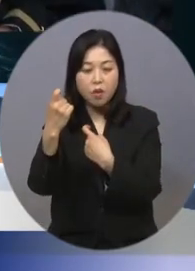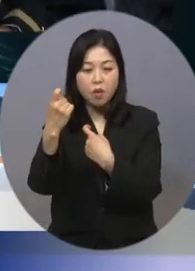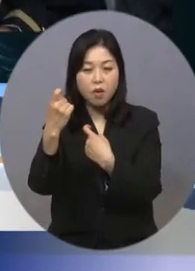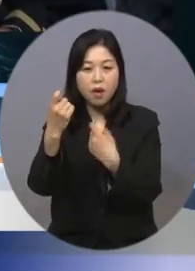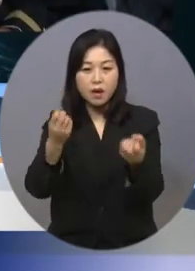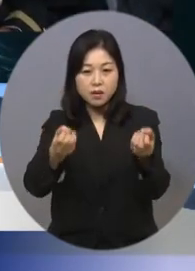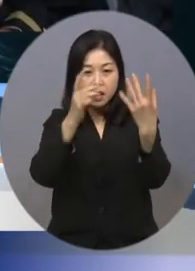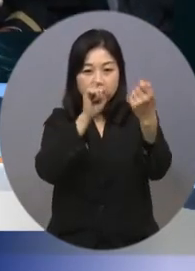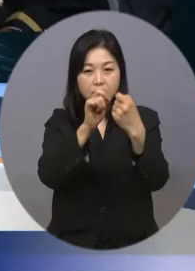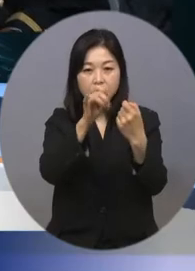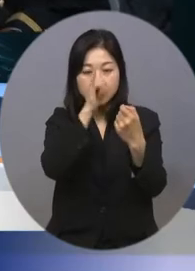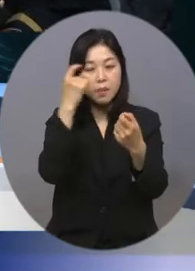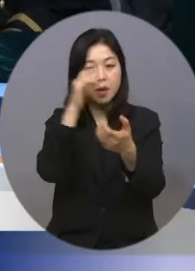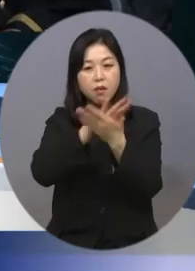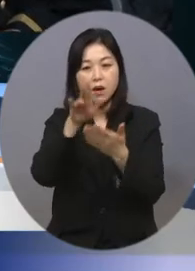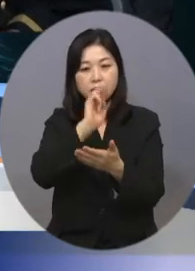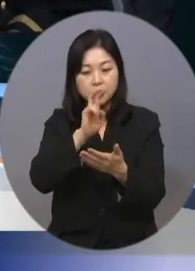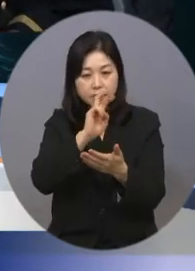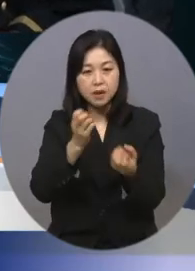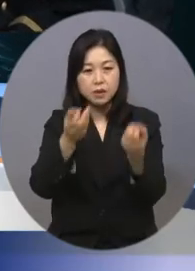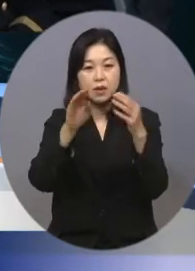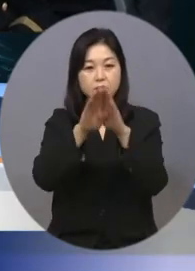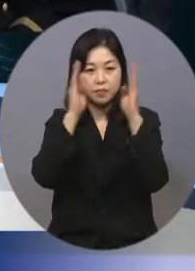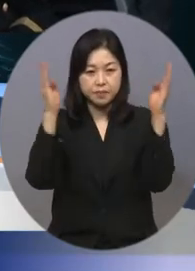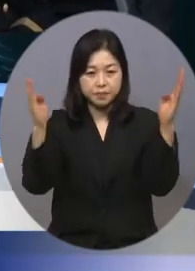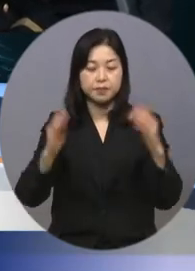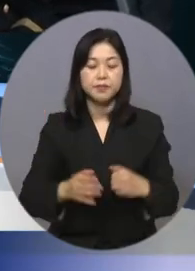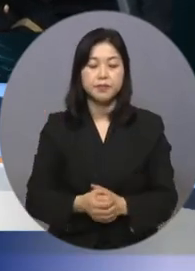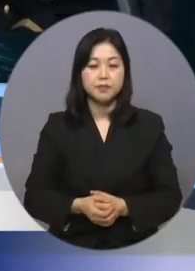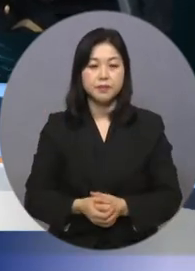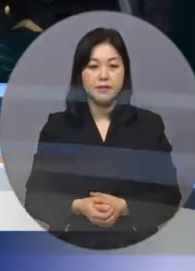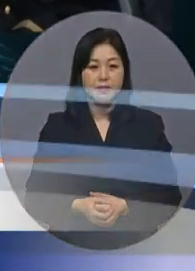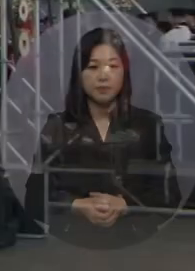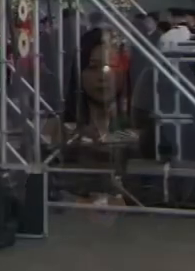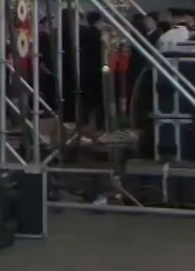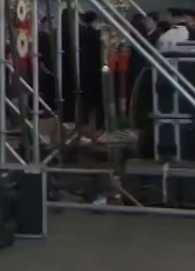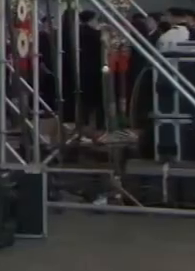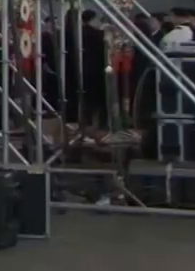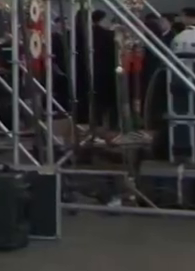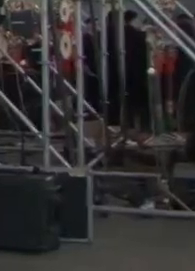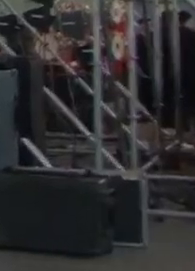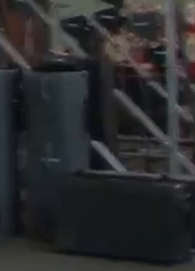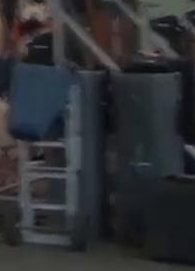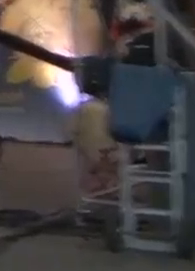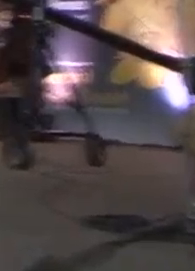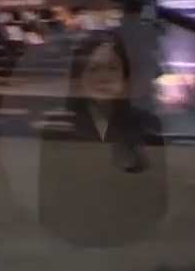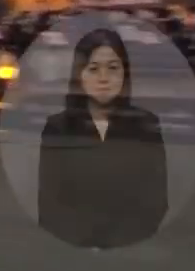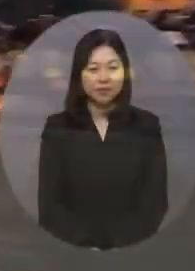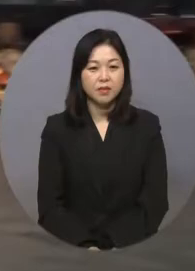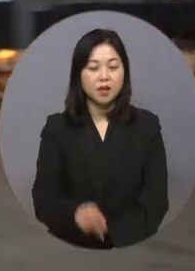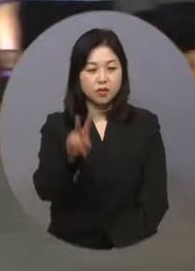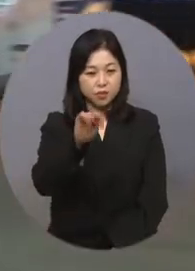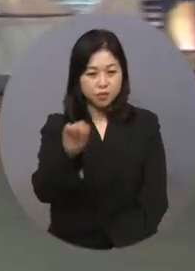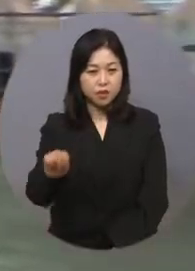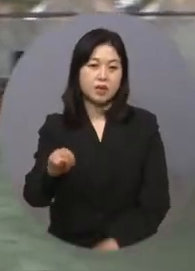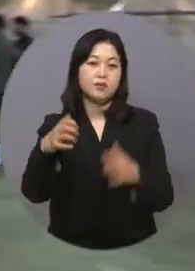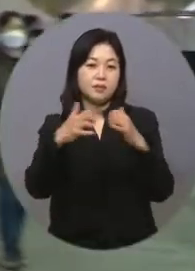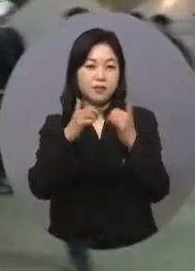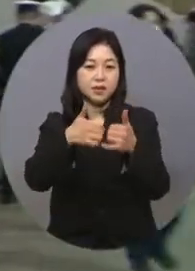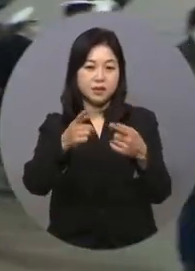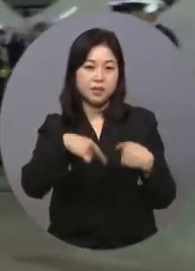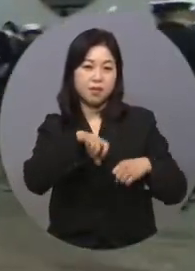추모 평화음악회가 열렸습니다. 보도에 황병양 기자입니다. 유엔 참전용사 국제 추모의 날을